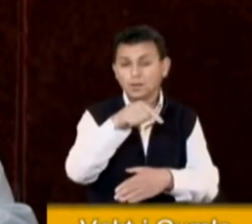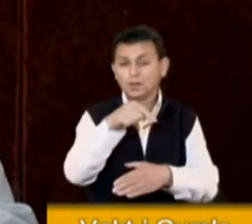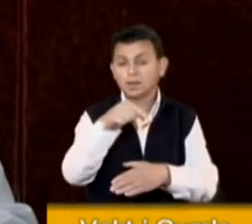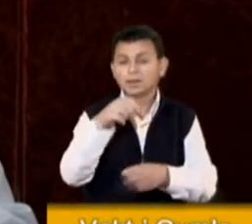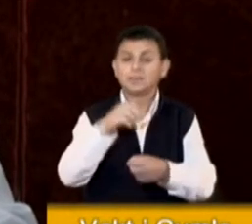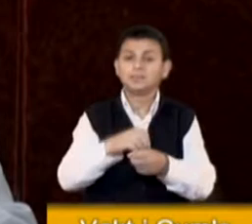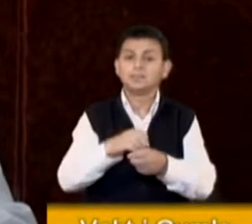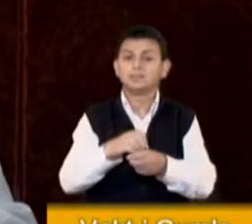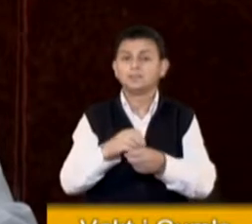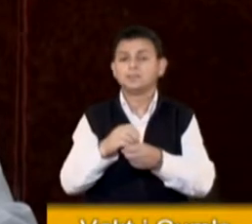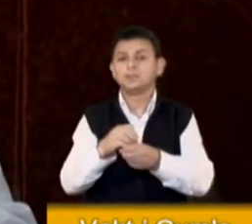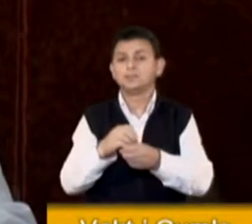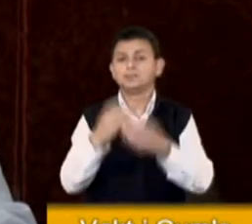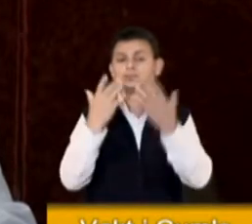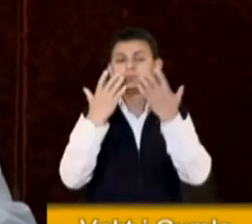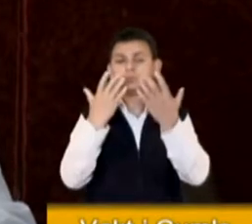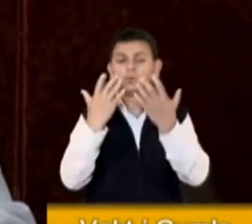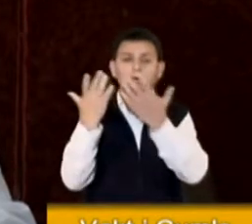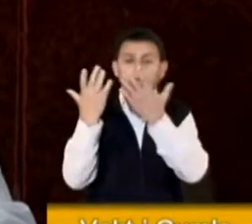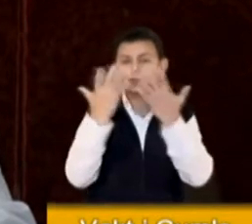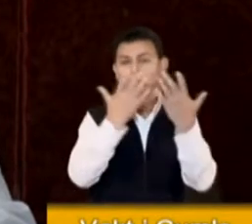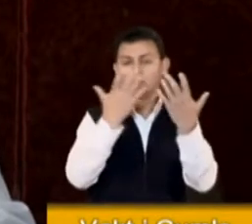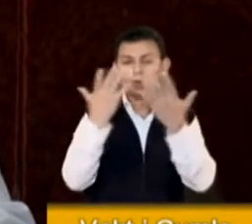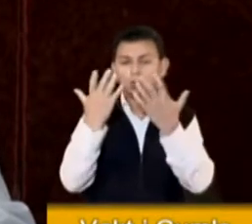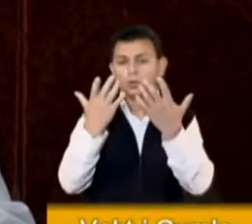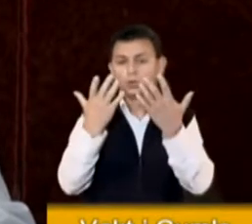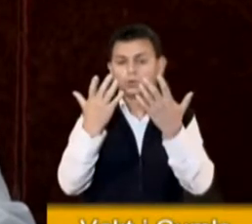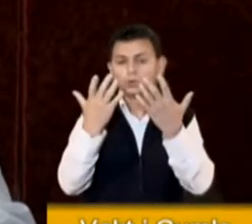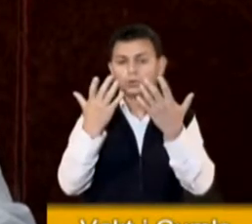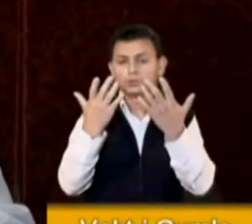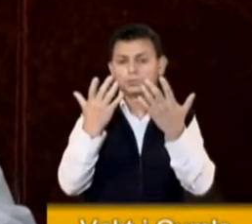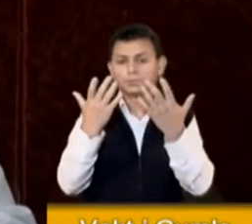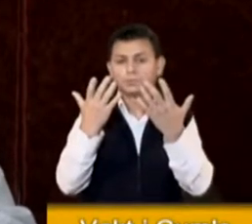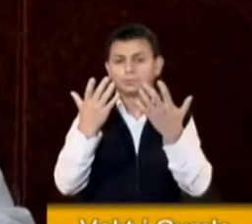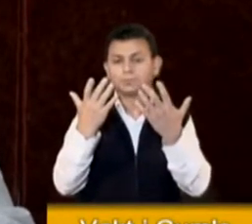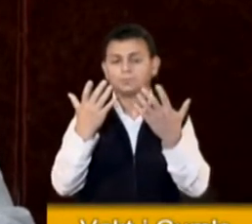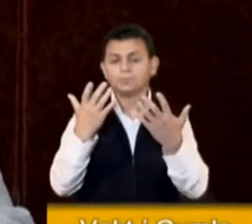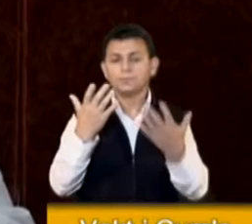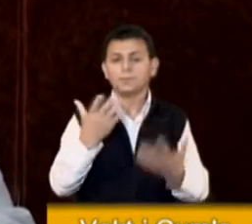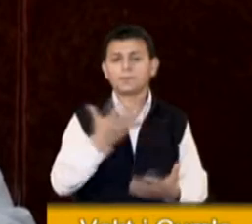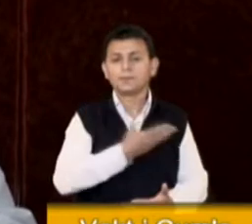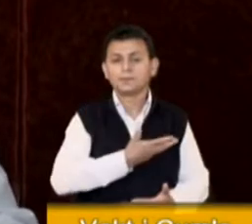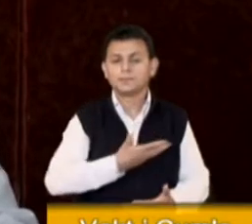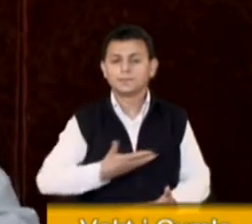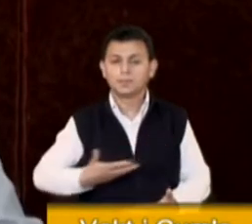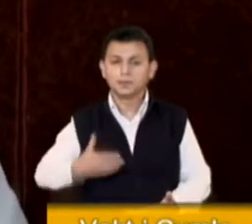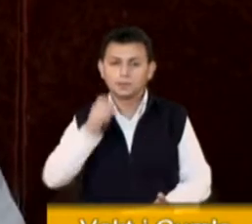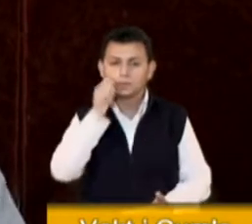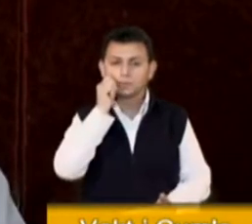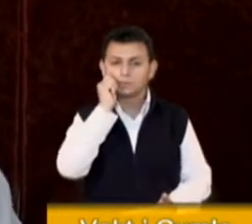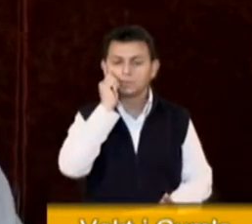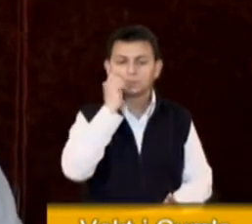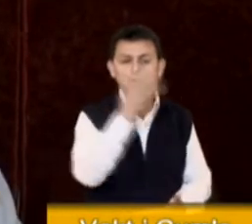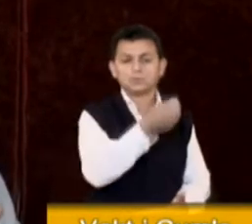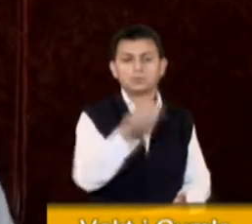kelimatillahittammeti min kulli şeytanin ve hammetin ve min kulli aynin lamme. Muhterem müminler,